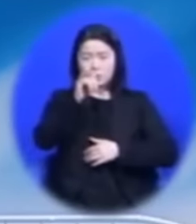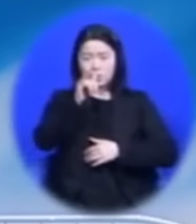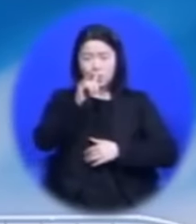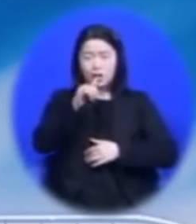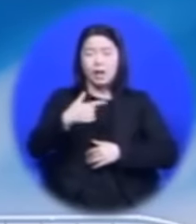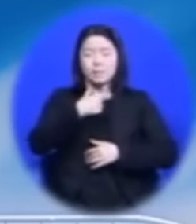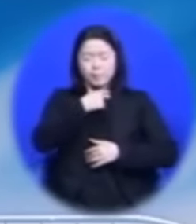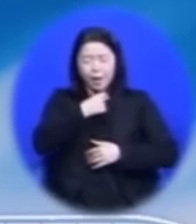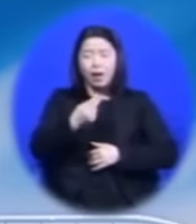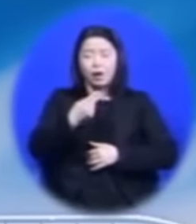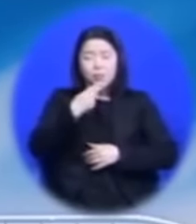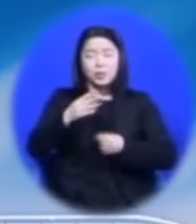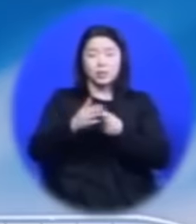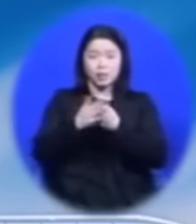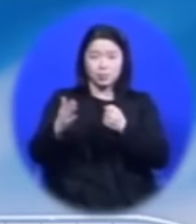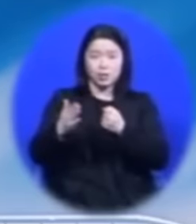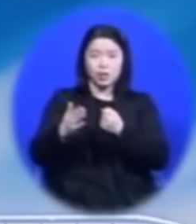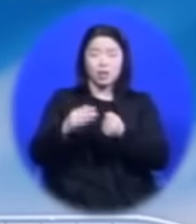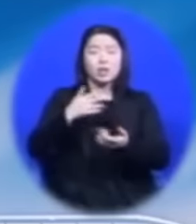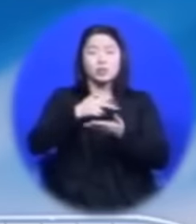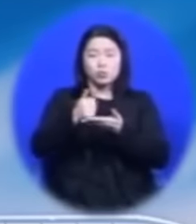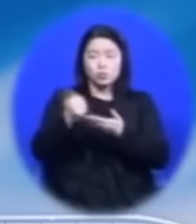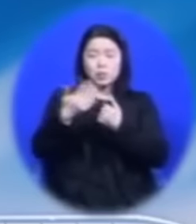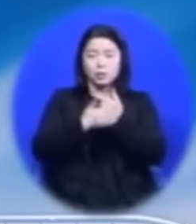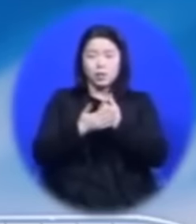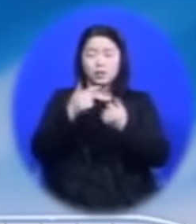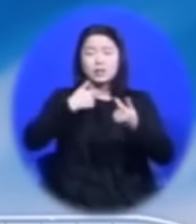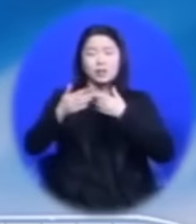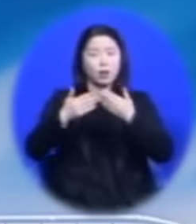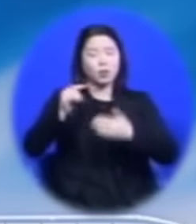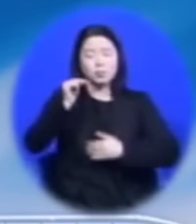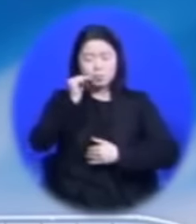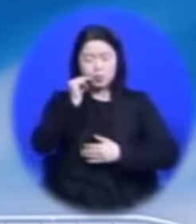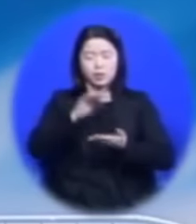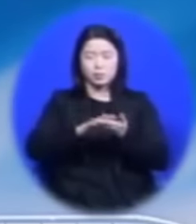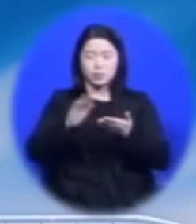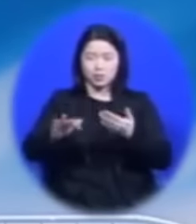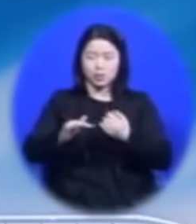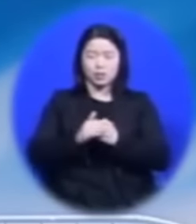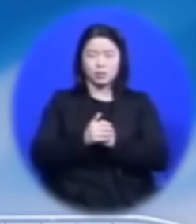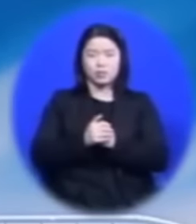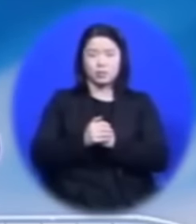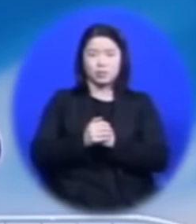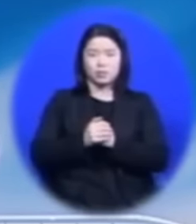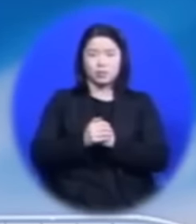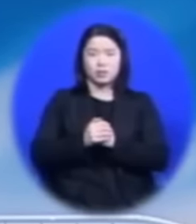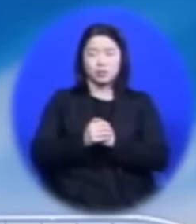갈망이 없으니까 주님의 은혜를 경험을 못하는 겁니다.